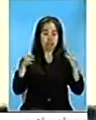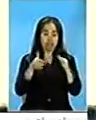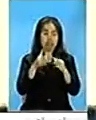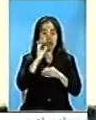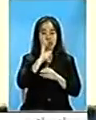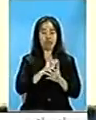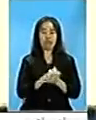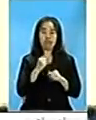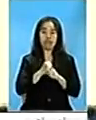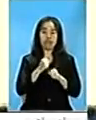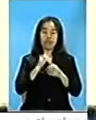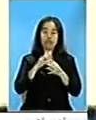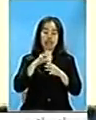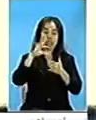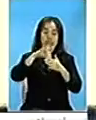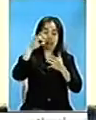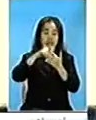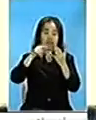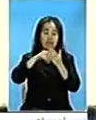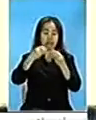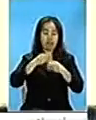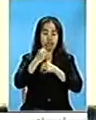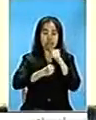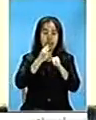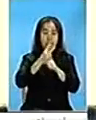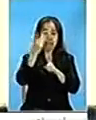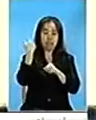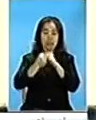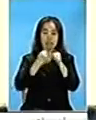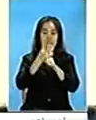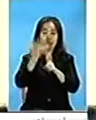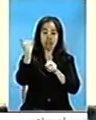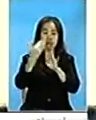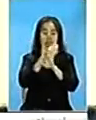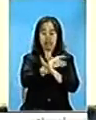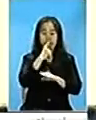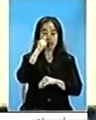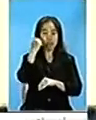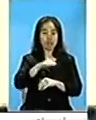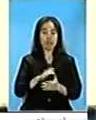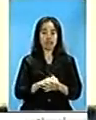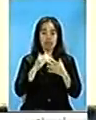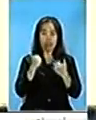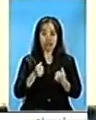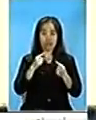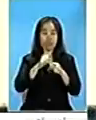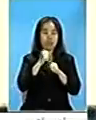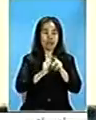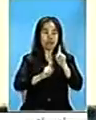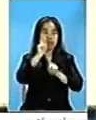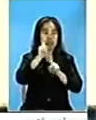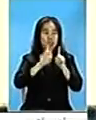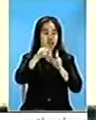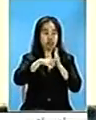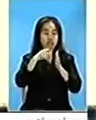โดยอ้างว่าเพราะได้รับการเลือกตั้งเมื่อ2ปีที่แล้ว4ปีที่แล้วไม่ได้เพราะฉะนั้นตัวชี้วัดนะฮะของผลง